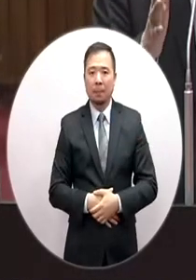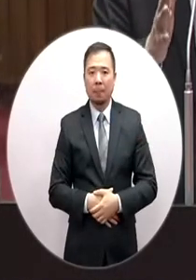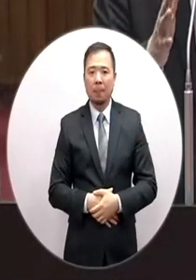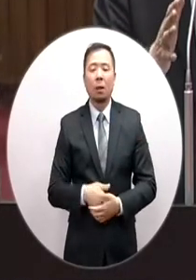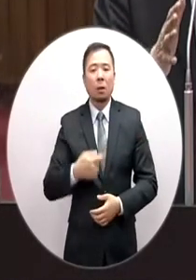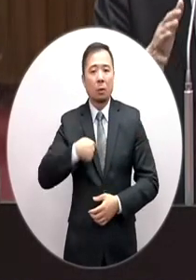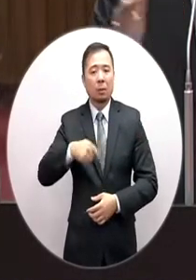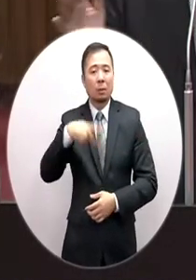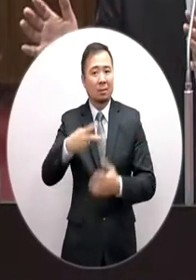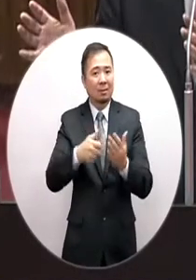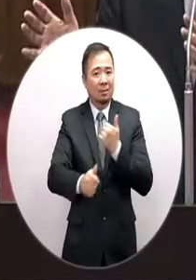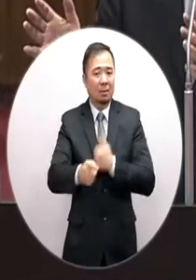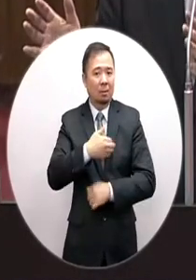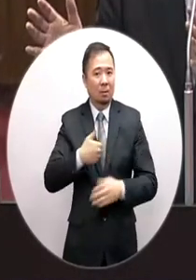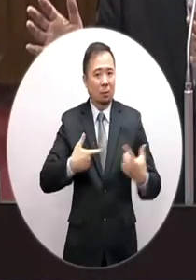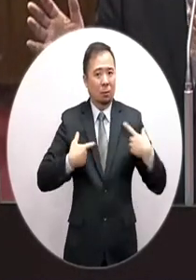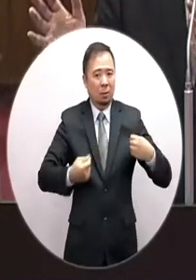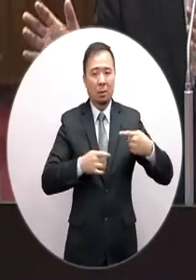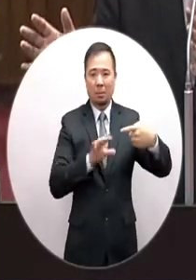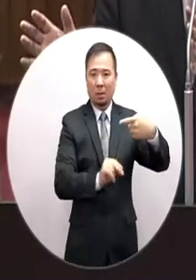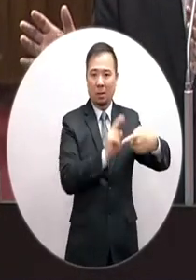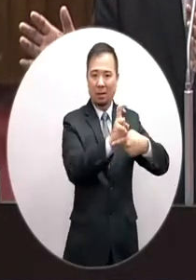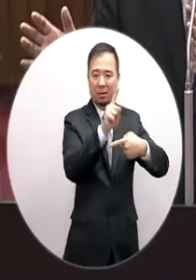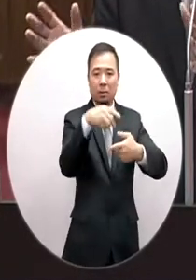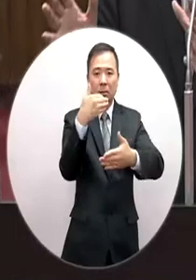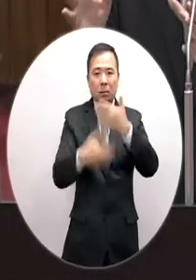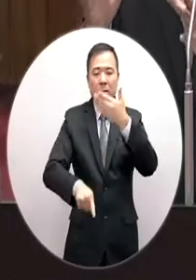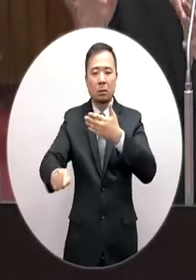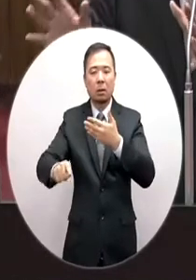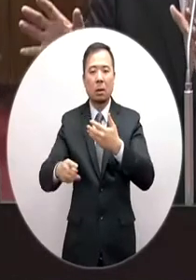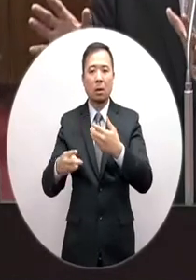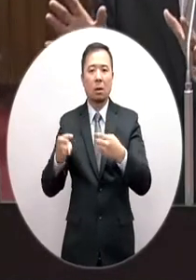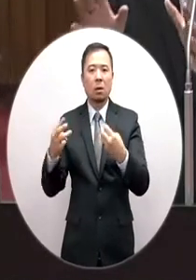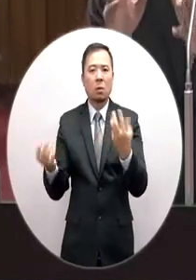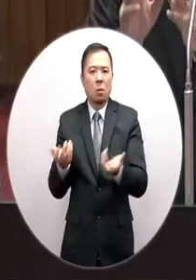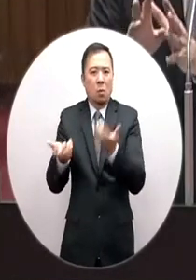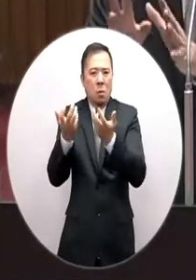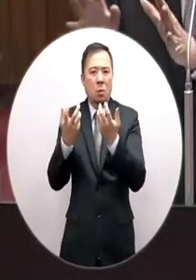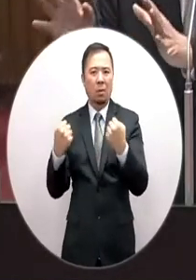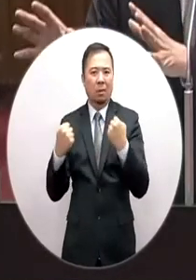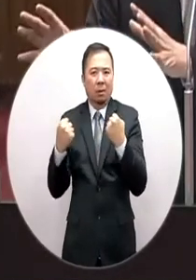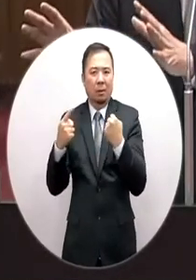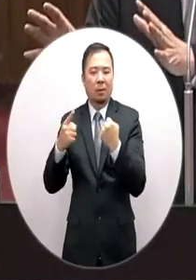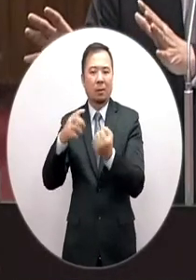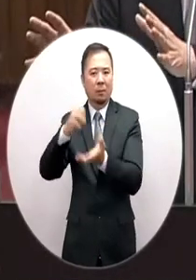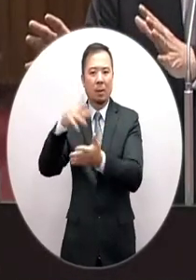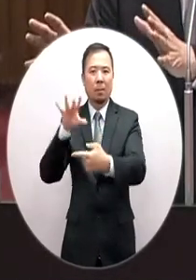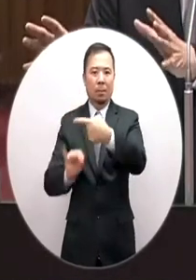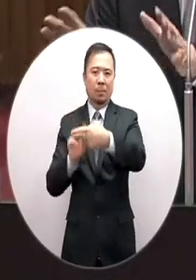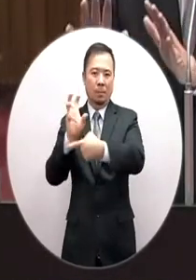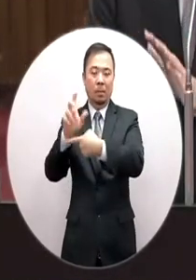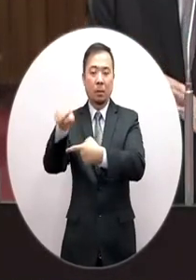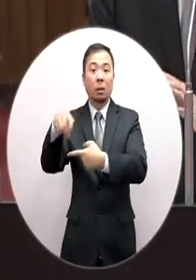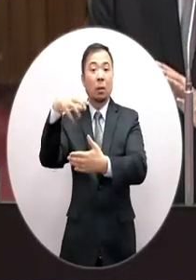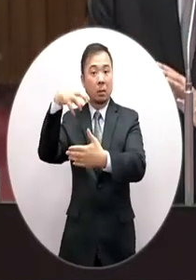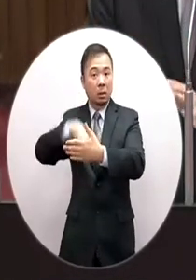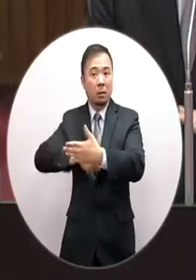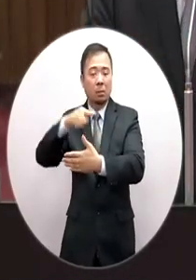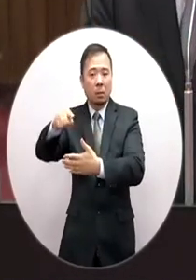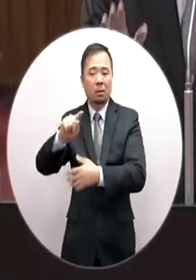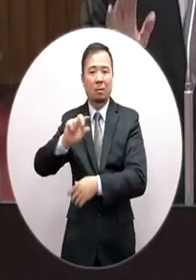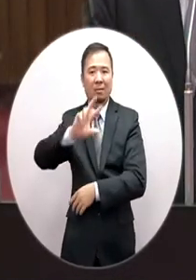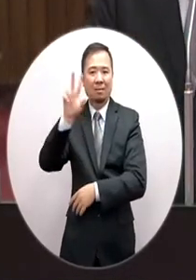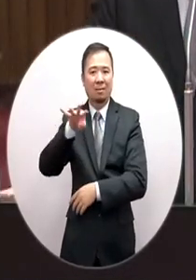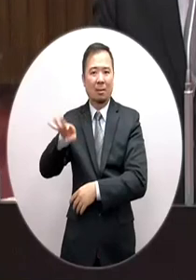再生能源20%，剩下的火力发电是80%。那80%里面，天然气跟燃煤的这个配比